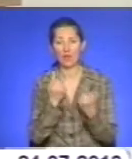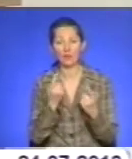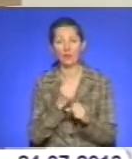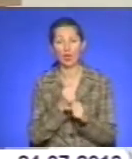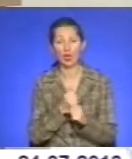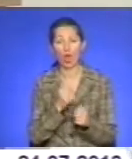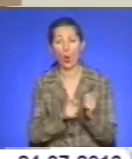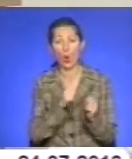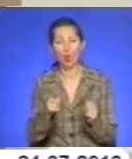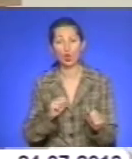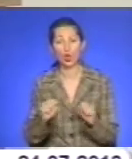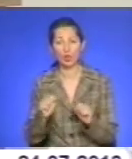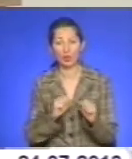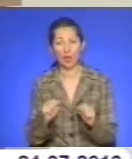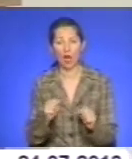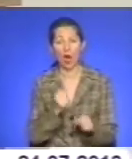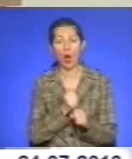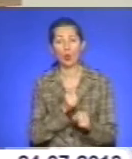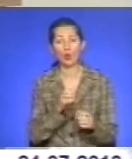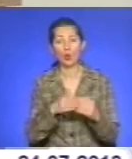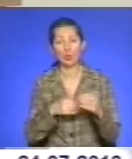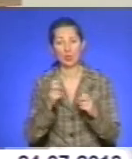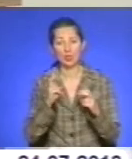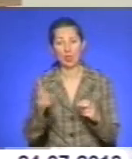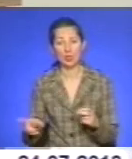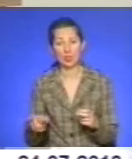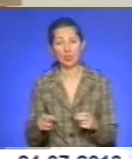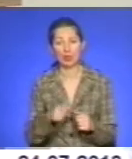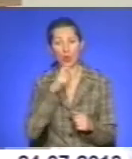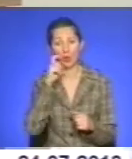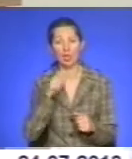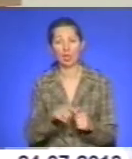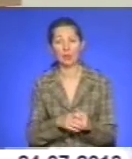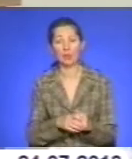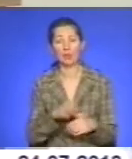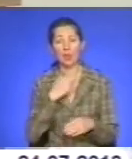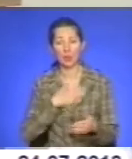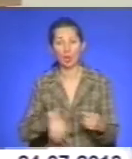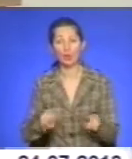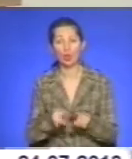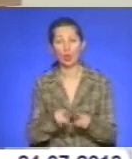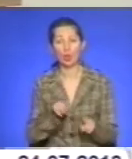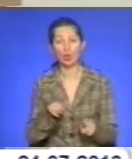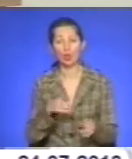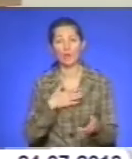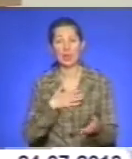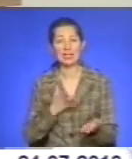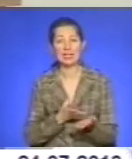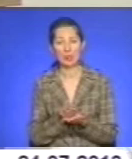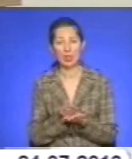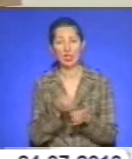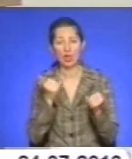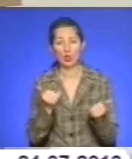кожного, зокрема, керівника, кожного спеціаліста управління. Приємно також, що в нас сплата